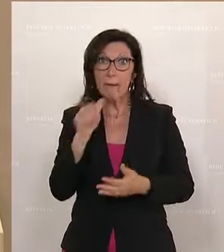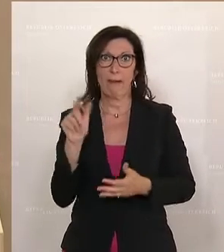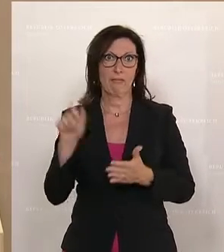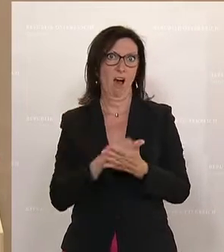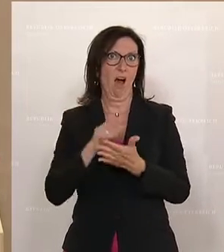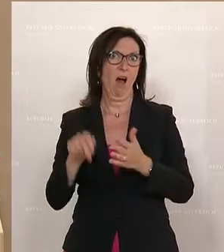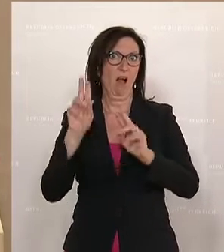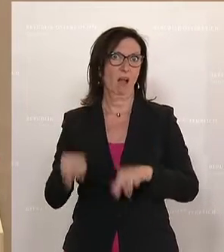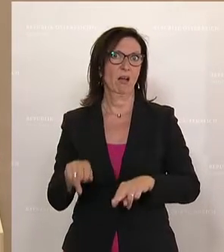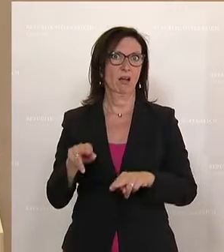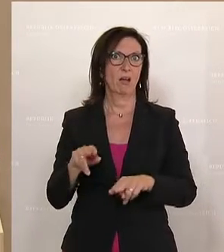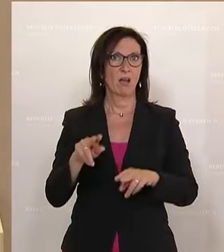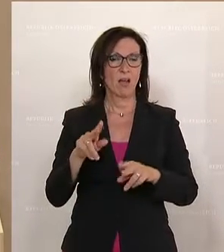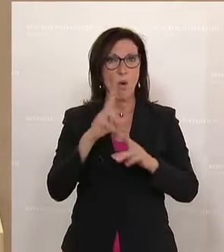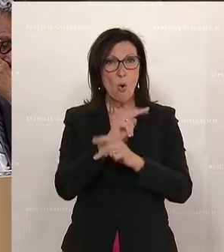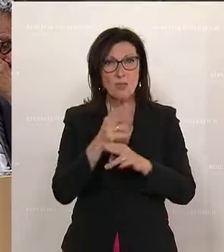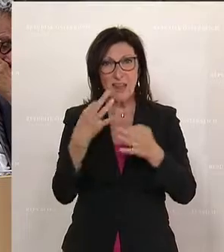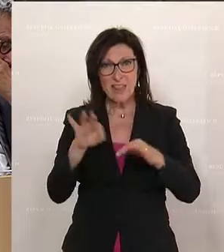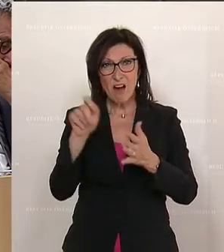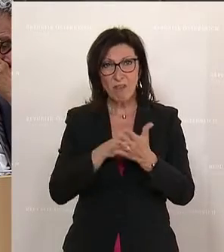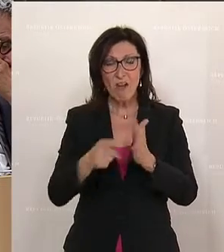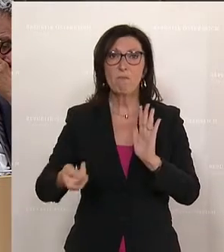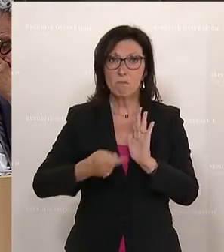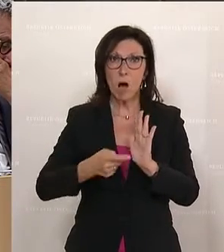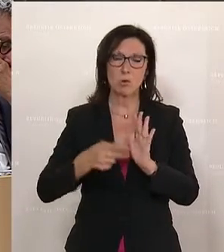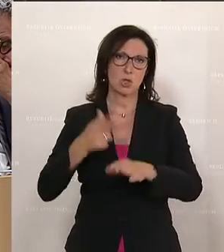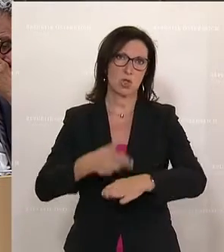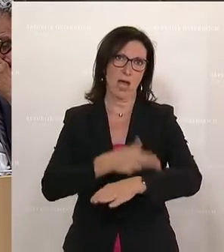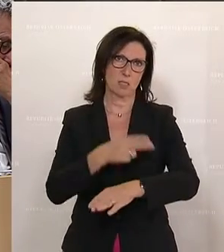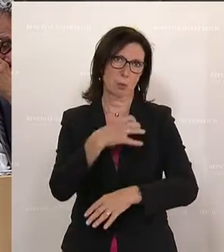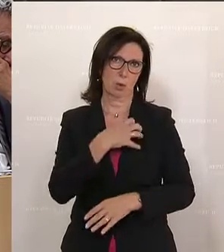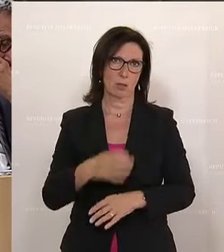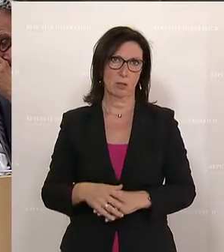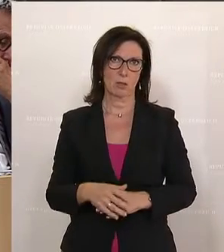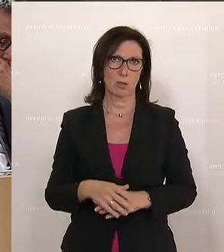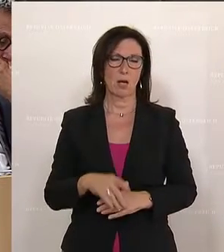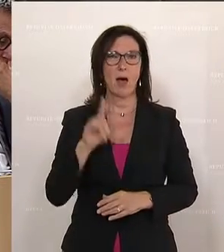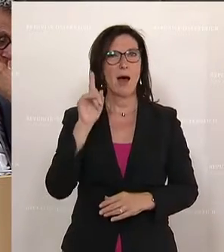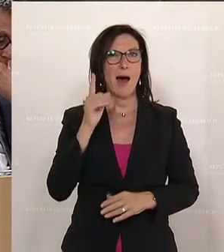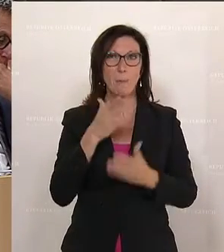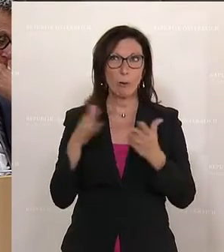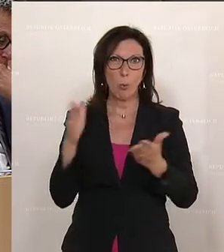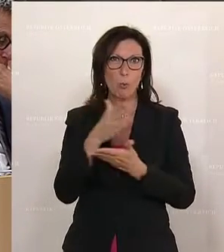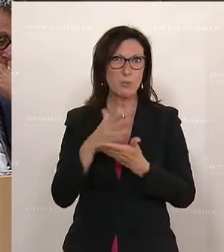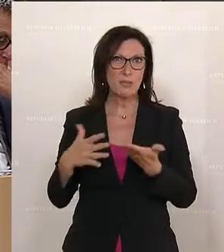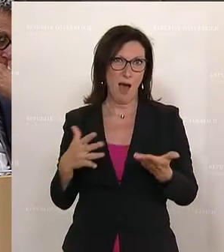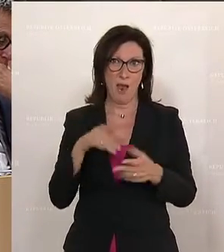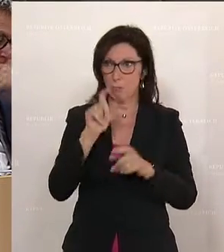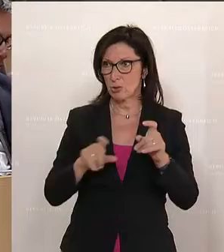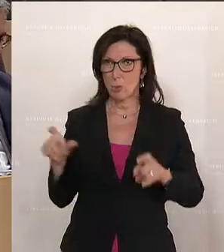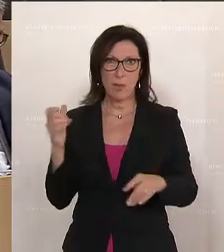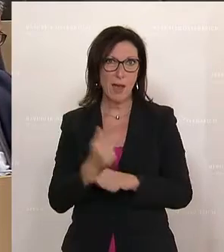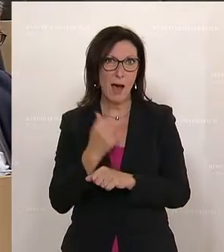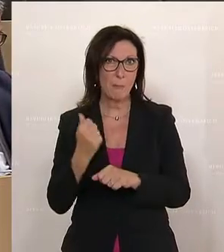die Staatsbürgerschaft gebunden. Dieser kann sich aber ein Großteil der arbeitenden